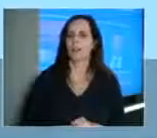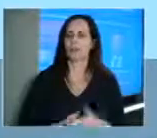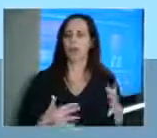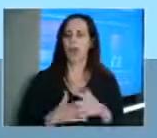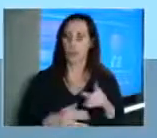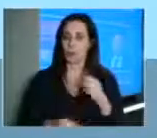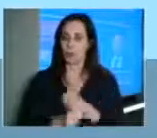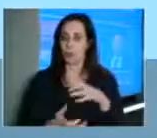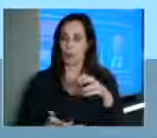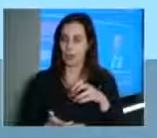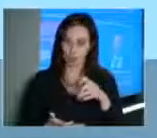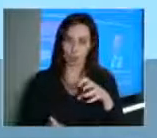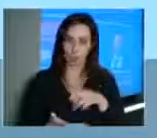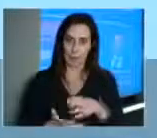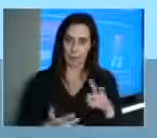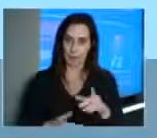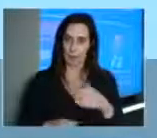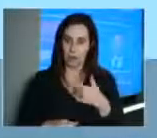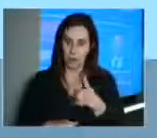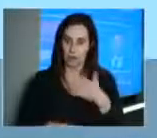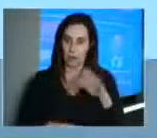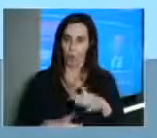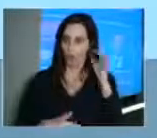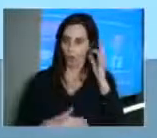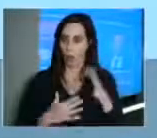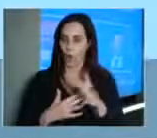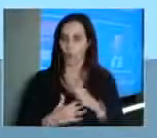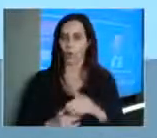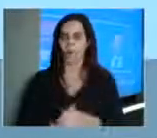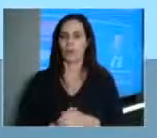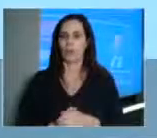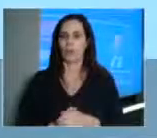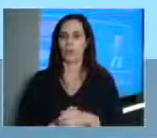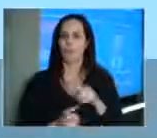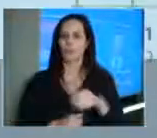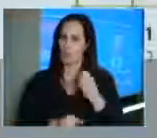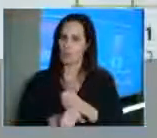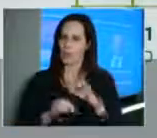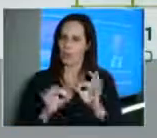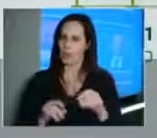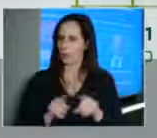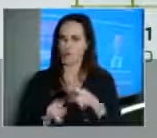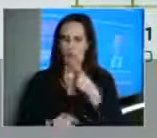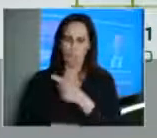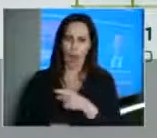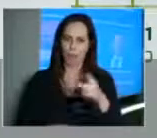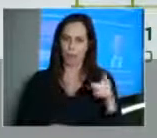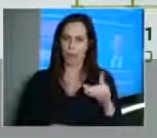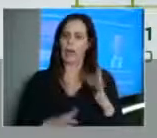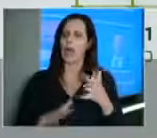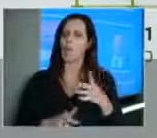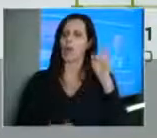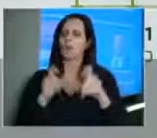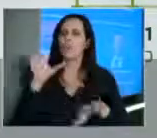הזה הוכן במרכז המחקר והמידע של הכנסת, על ידי ועל ידי חוקרת נוספת, מיכל לרר. והוא עוסק באמת, כפי שאמרת, בשיעור